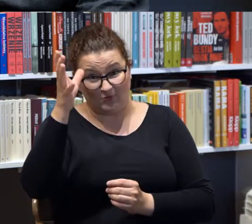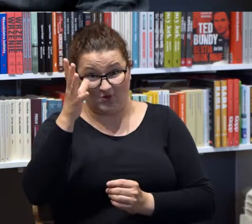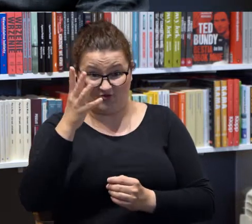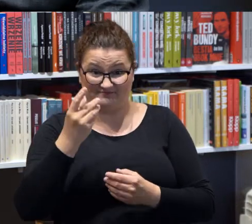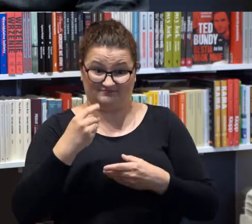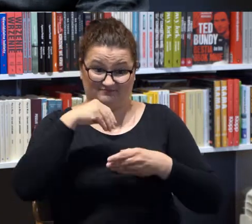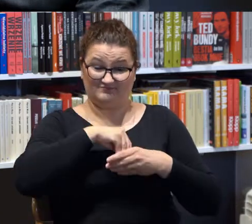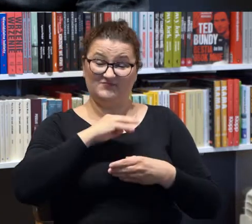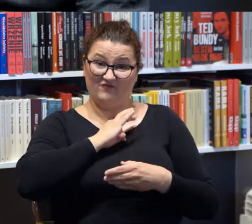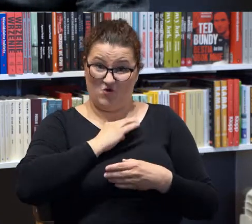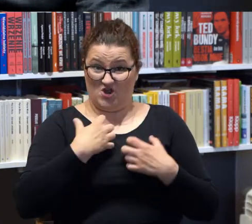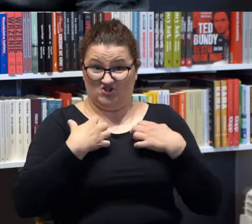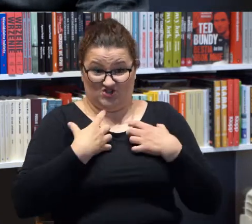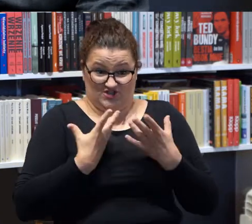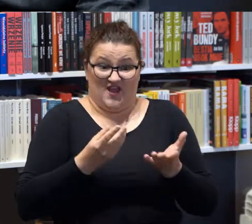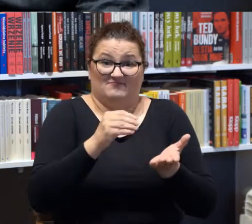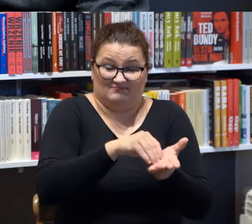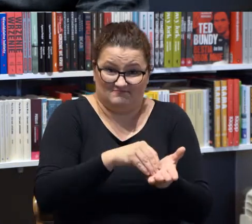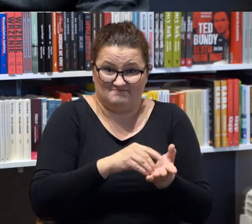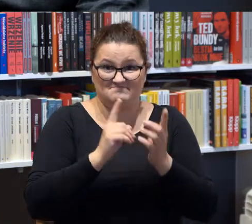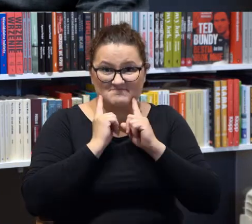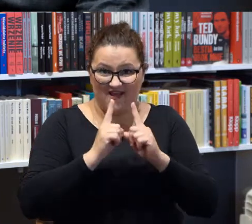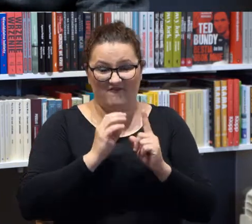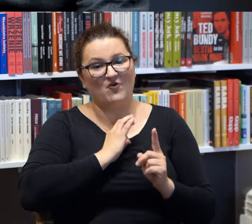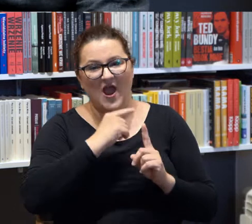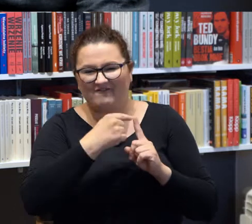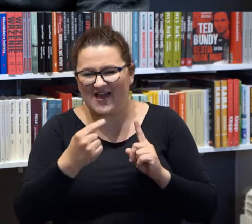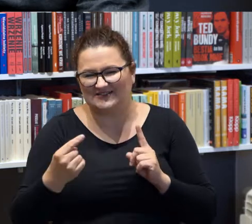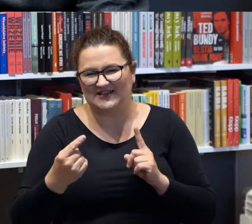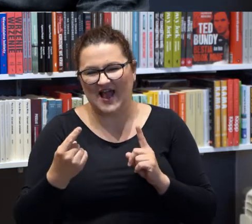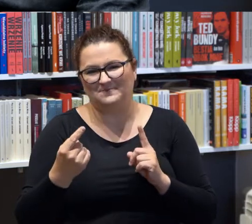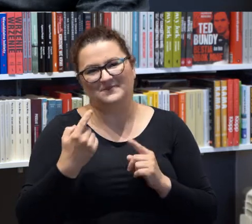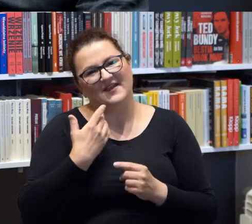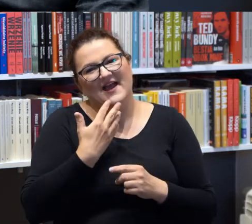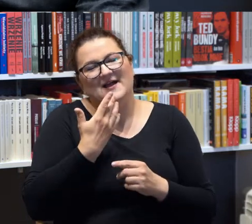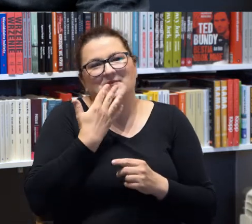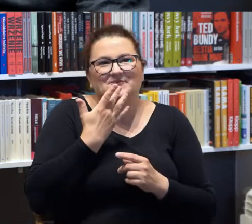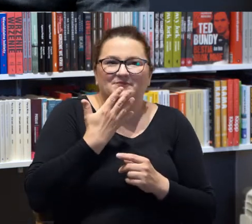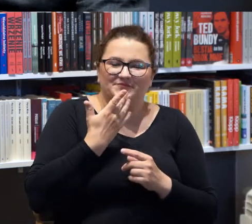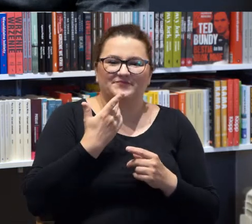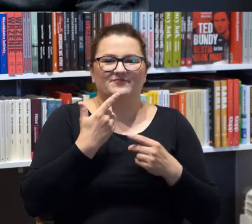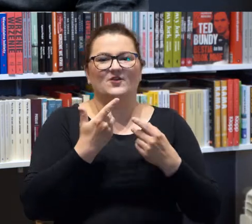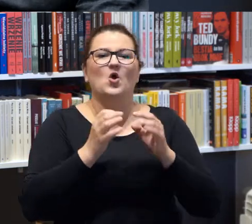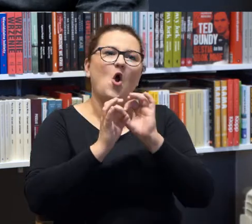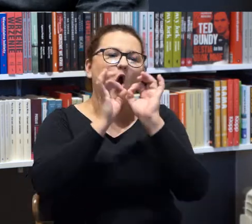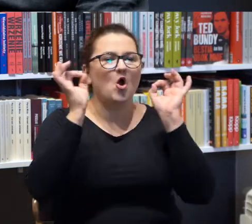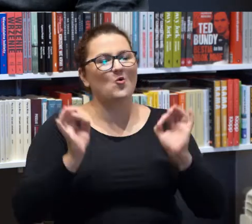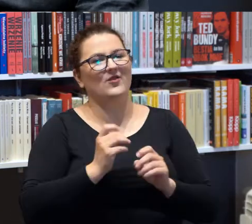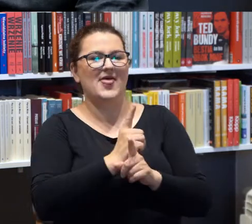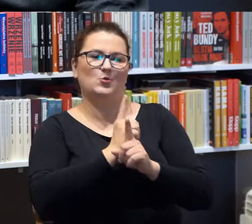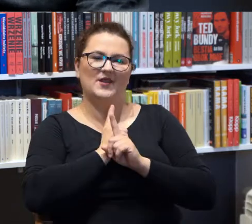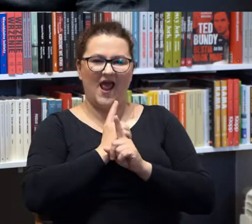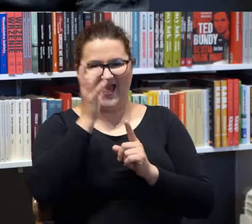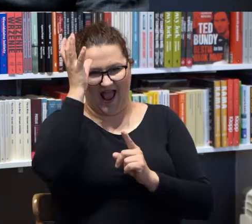prawdy, swoją wersję. Głupio mi to mówić, dlatego że to jest jakaś taka rzecz, ten obiektywny autor albo ten